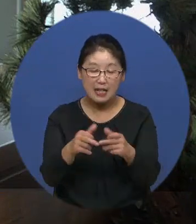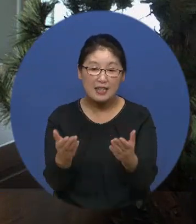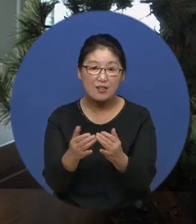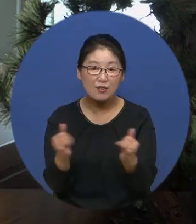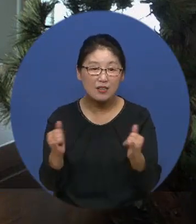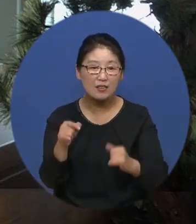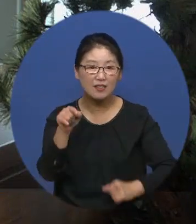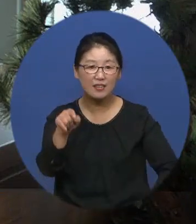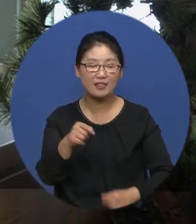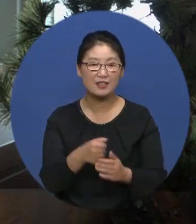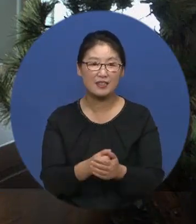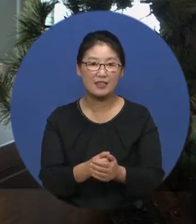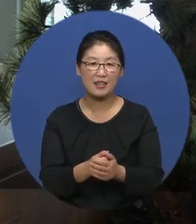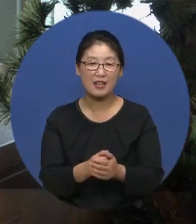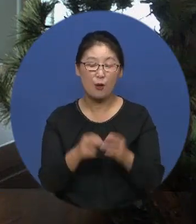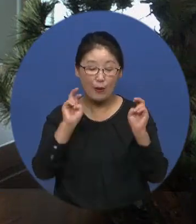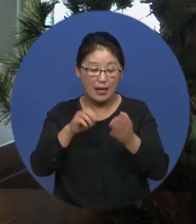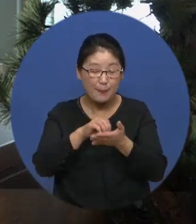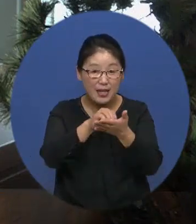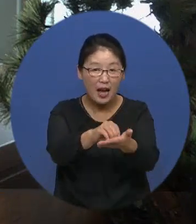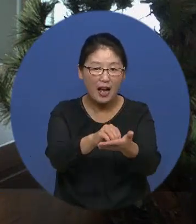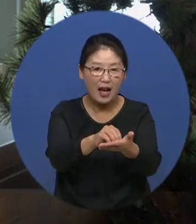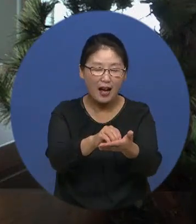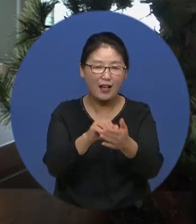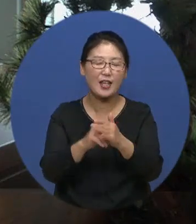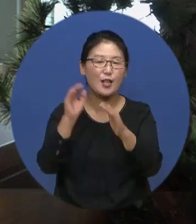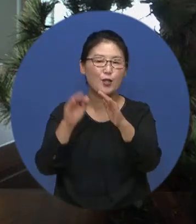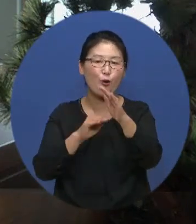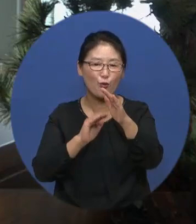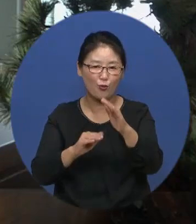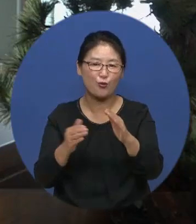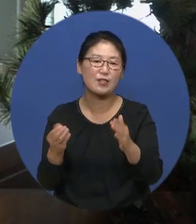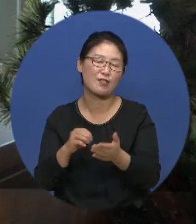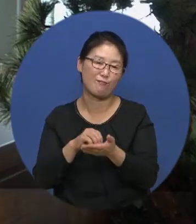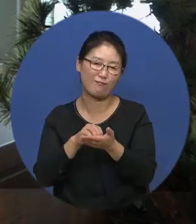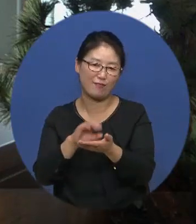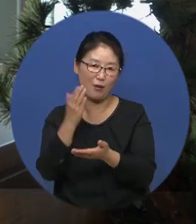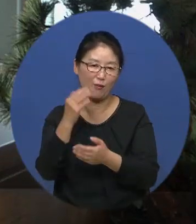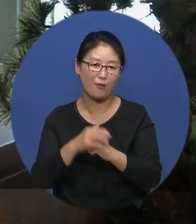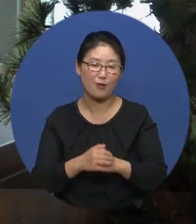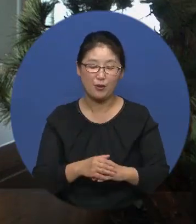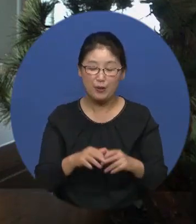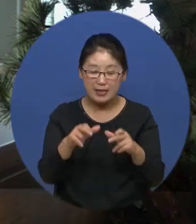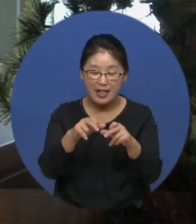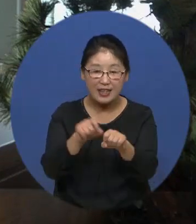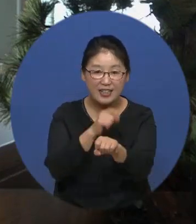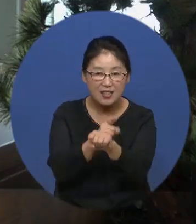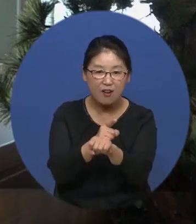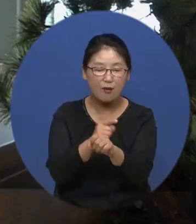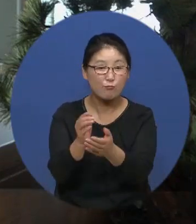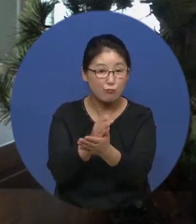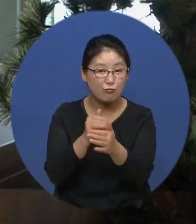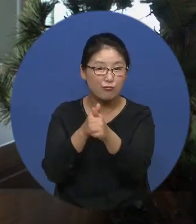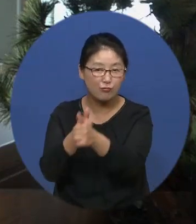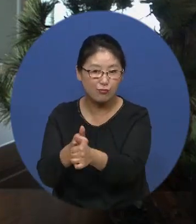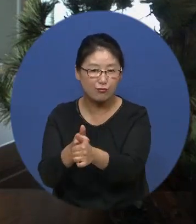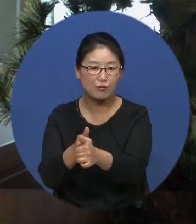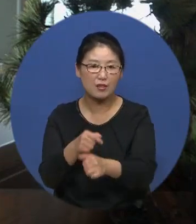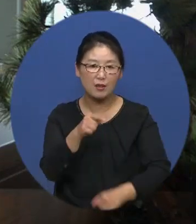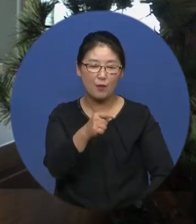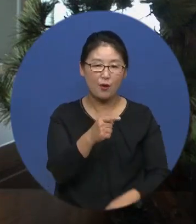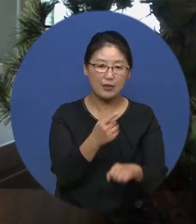즉시 정규직으로 채용이 되고요. 그리고 또 그들의 장애 특성이나 어떤 성향에 따라 가지고